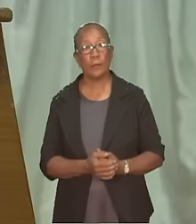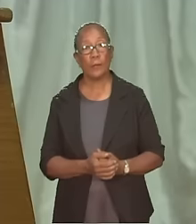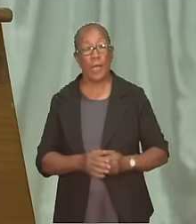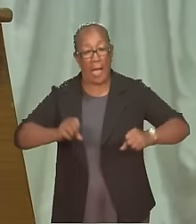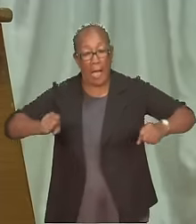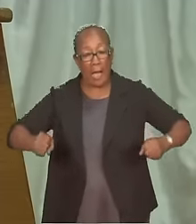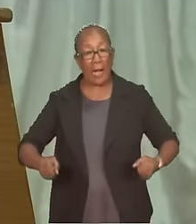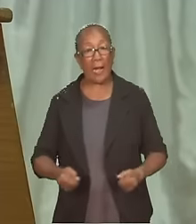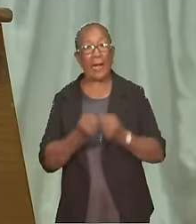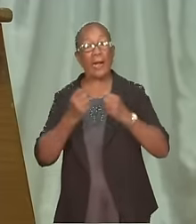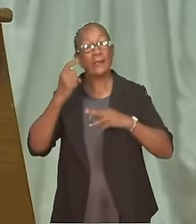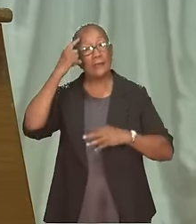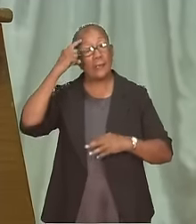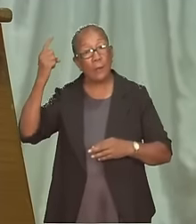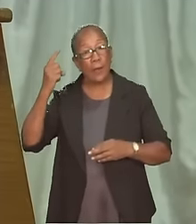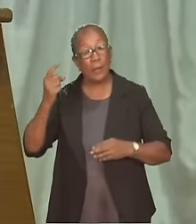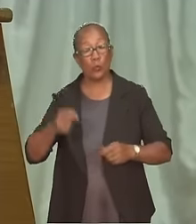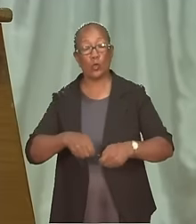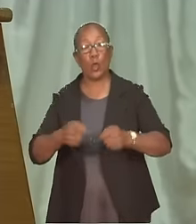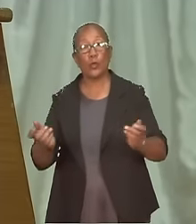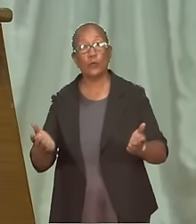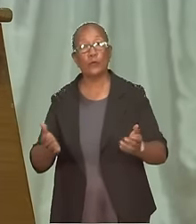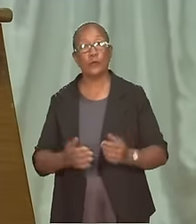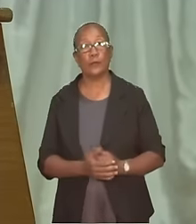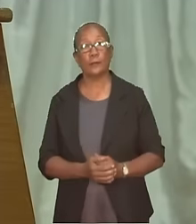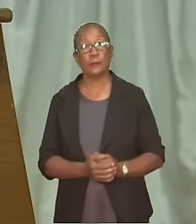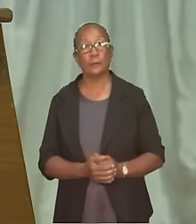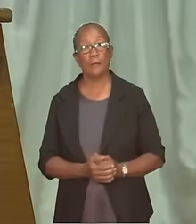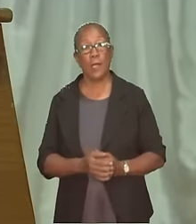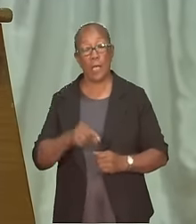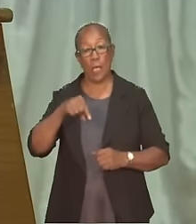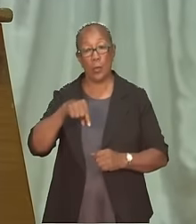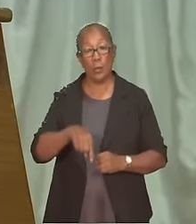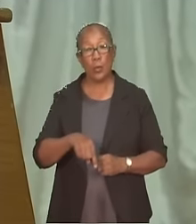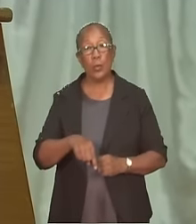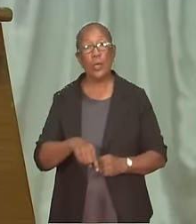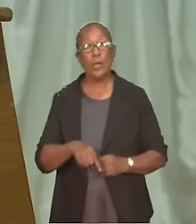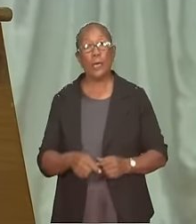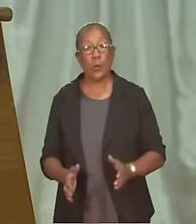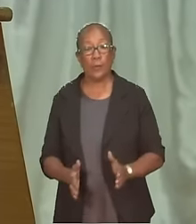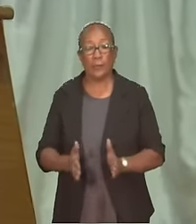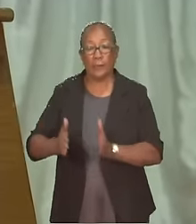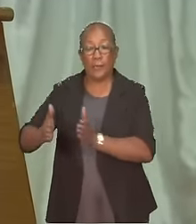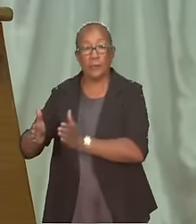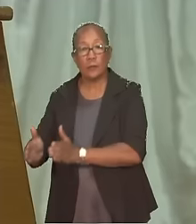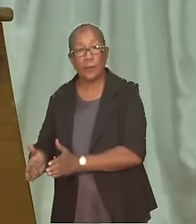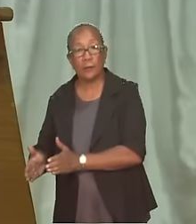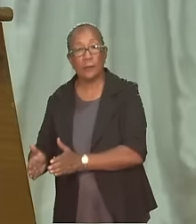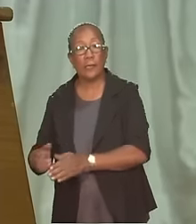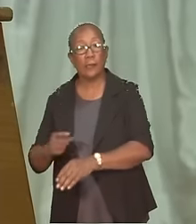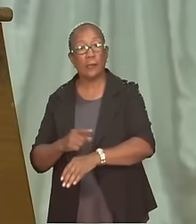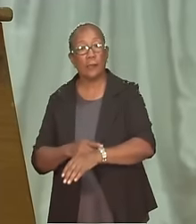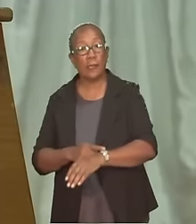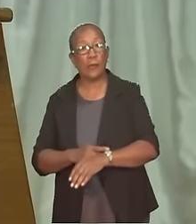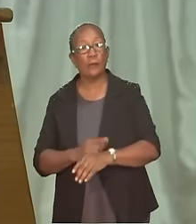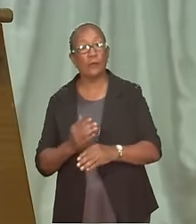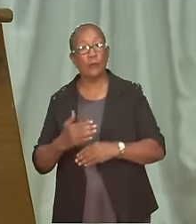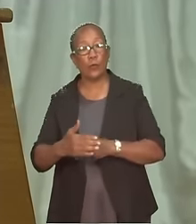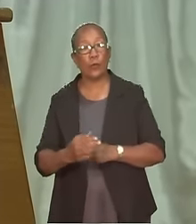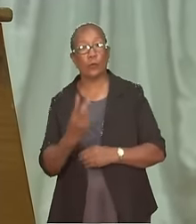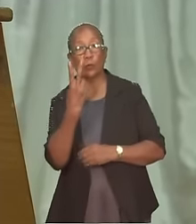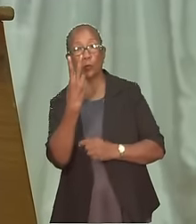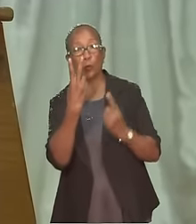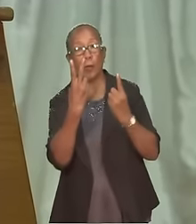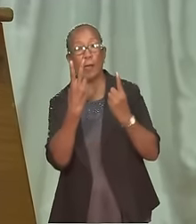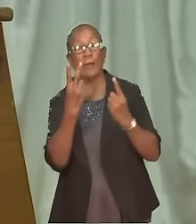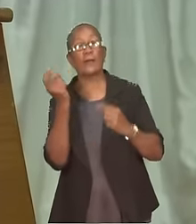actieplan. Dat actieplan wordt uitgevoerd. En nu gaan we transformeren naar een prioriteitenlijst voor de 12 maanden.